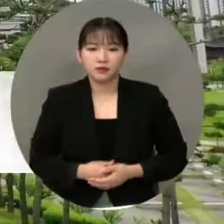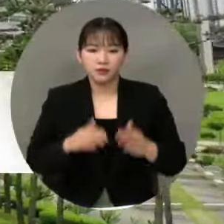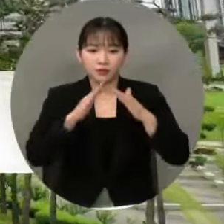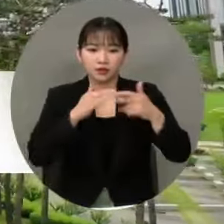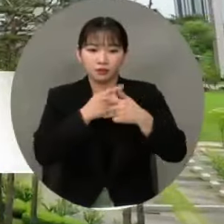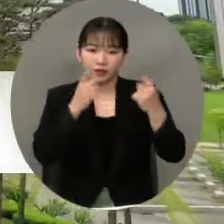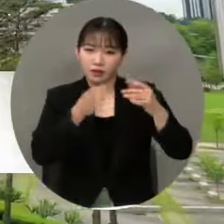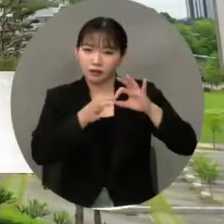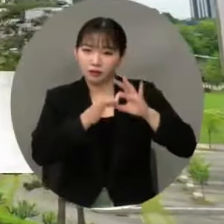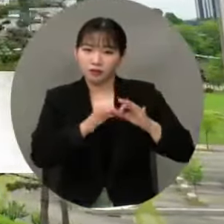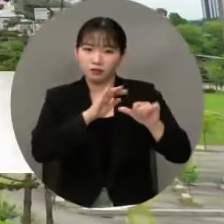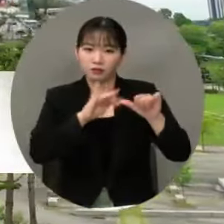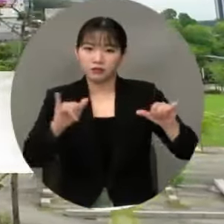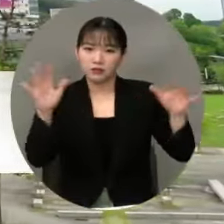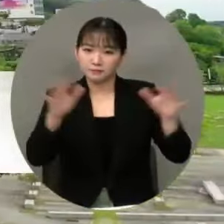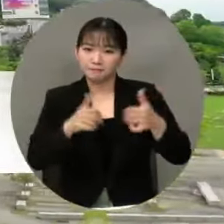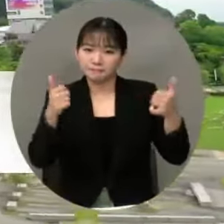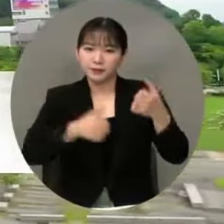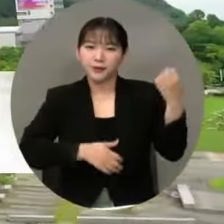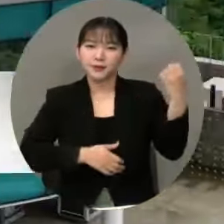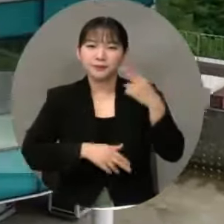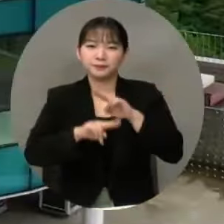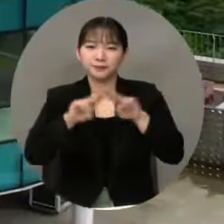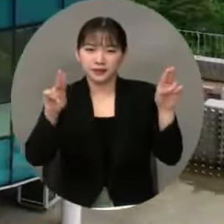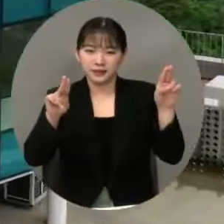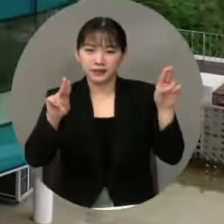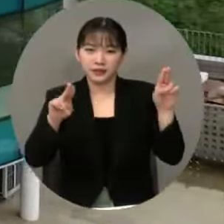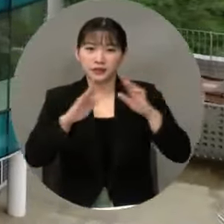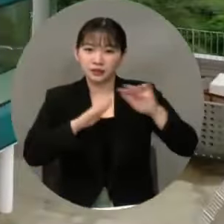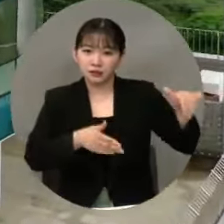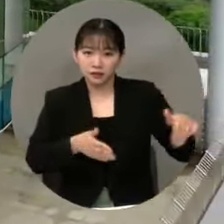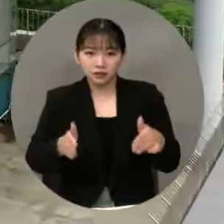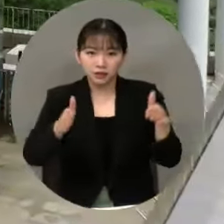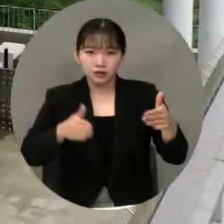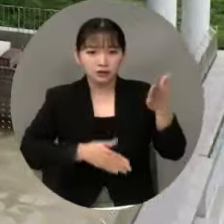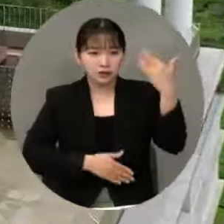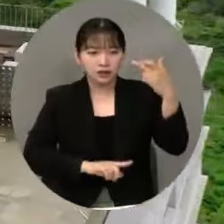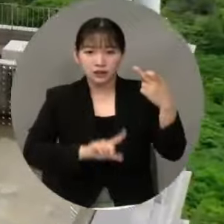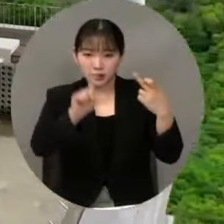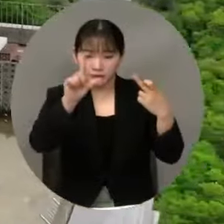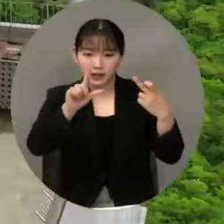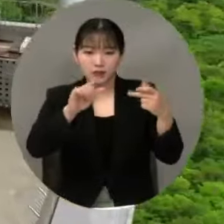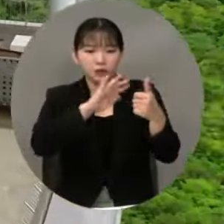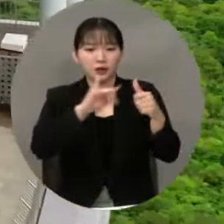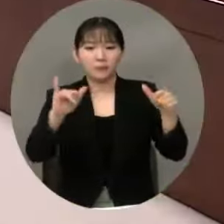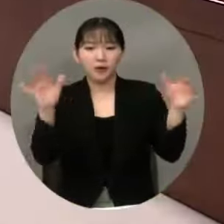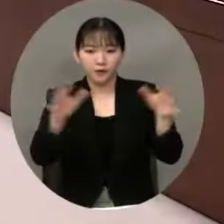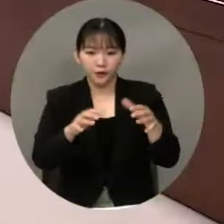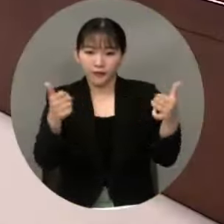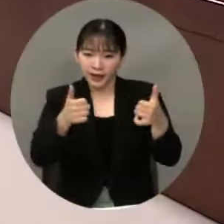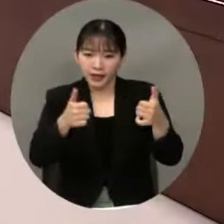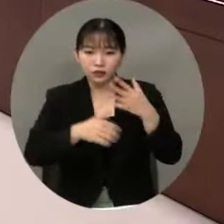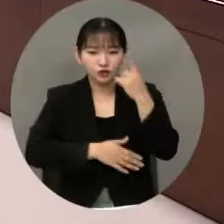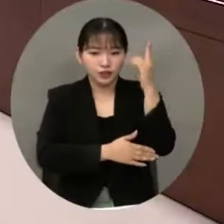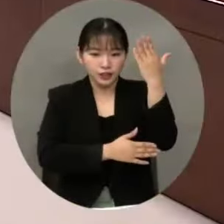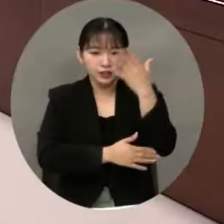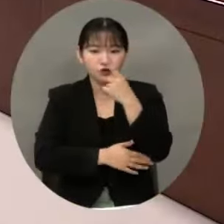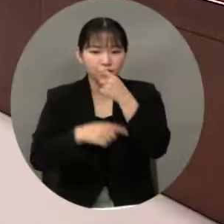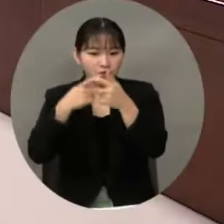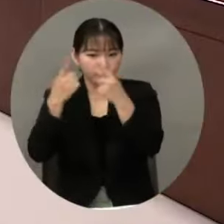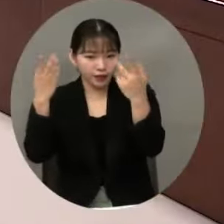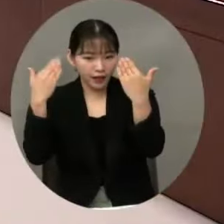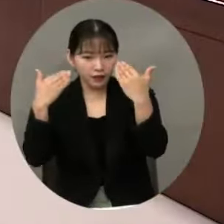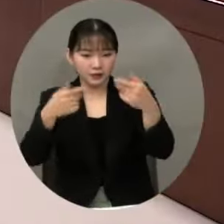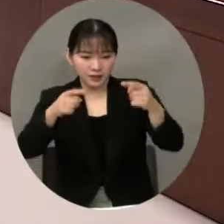전남 의대 관련 5자 간담회가 또 무산됐습니다. 전라남도는 지난 12일 5자 간담회가 순천시와